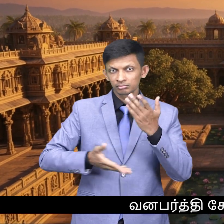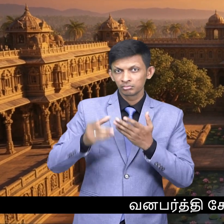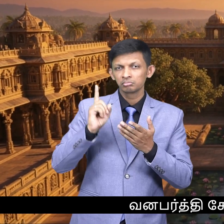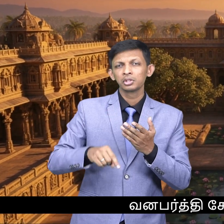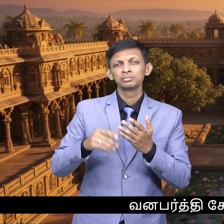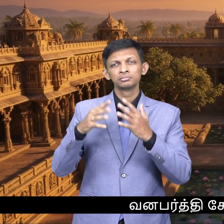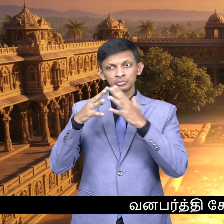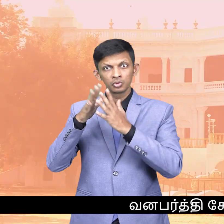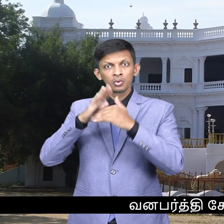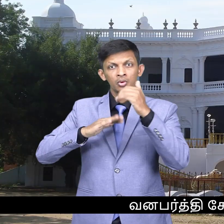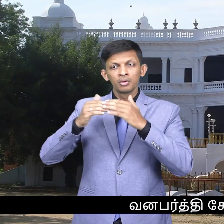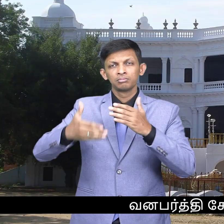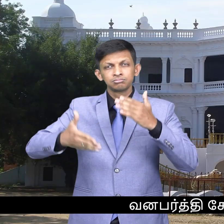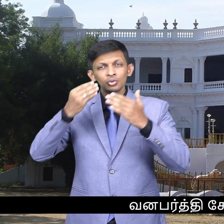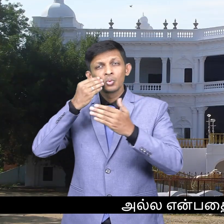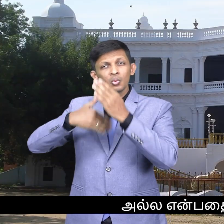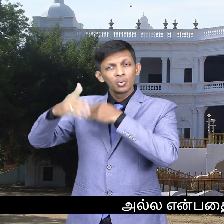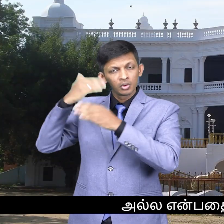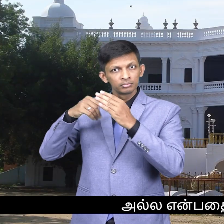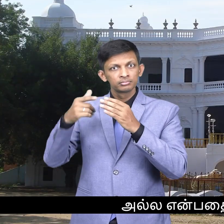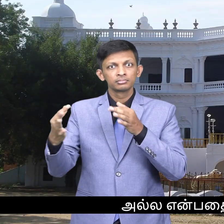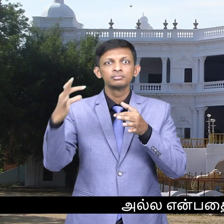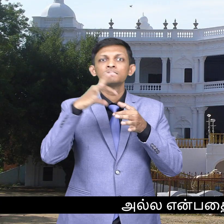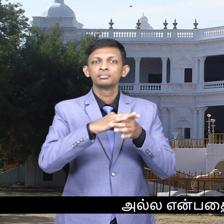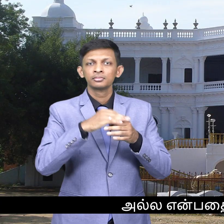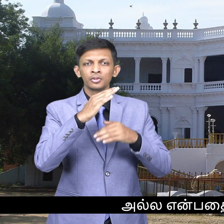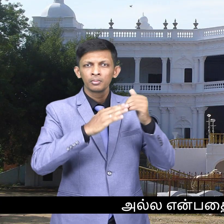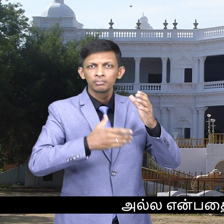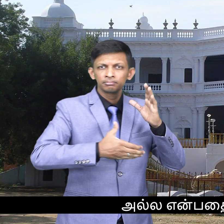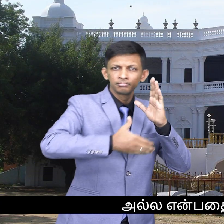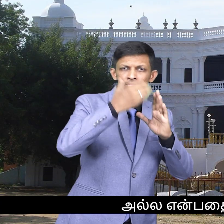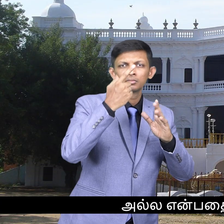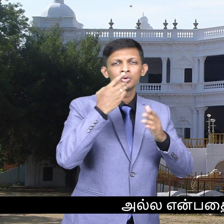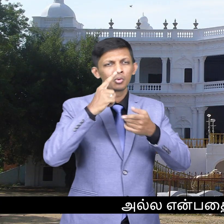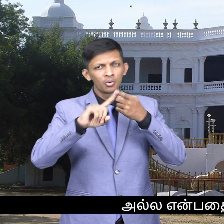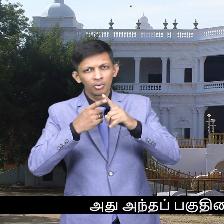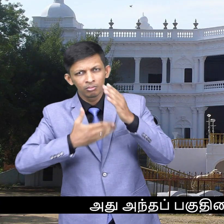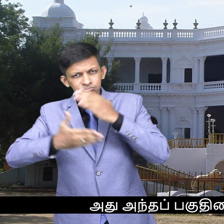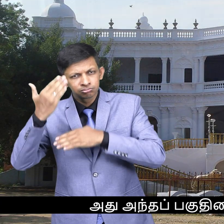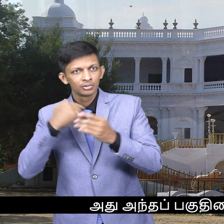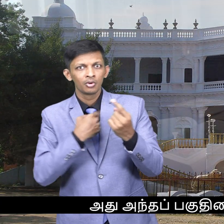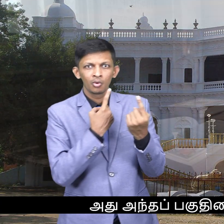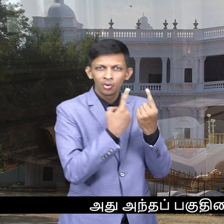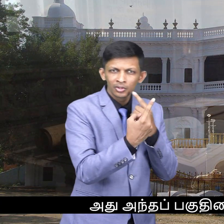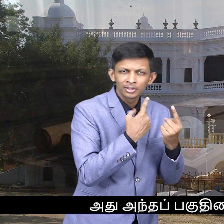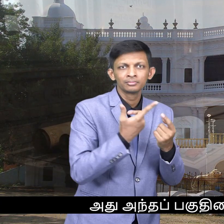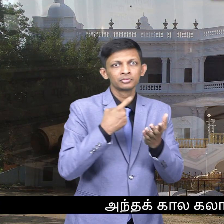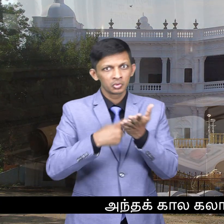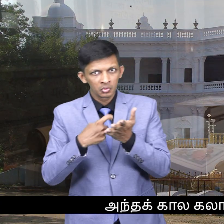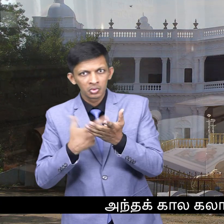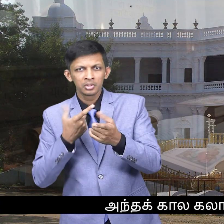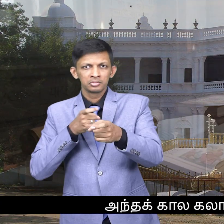கற்றுக்கொண்டோம்? வனப்பர்த்தி கோட்டை வெறும் கட்டிடம் அல்ல என்பதை நாம் கண்டுபிடித்தோம். அது அந்த பகுதியை